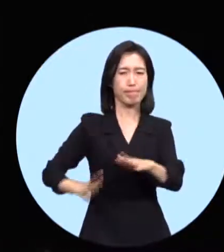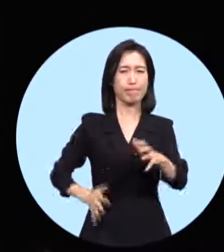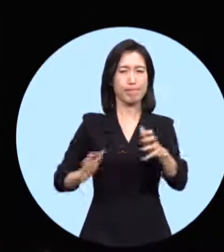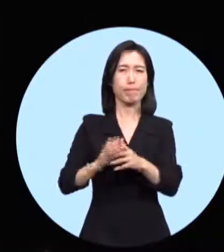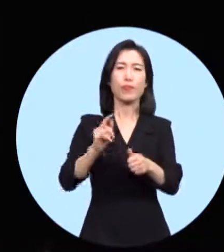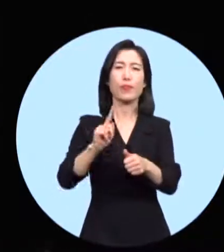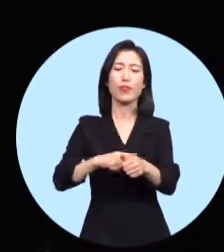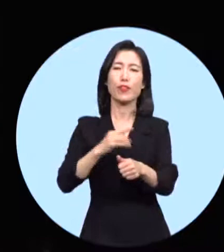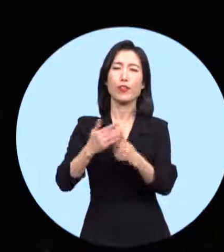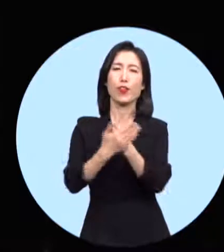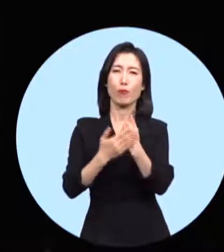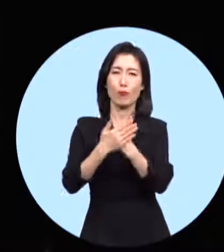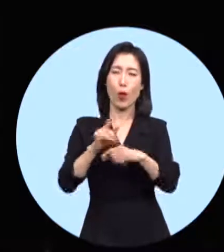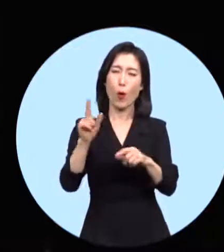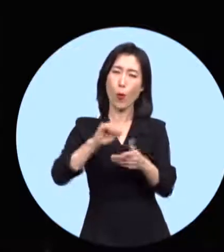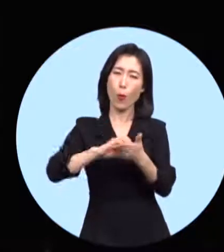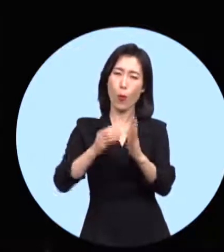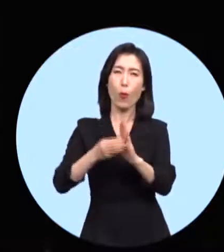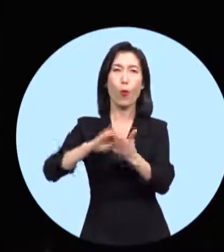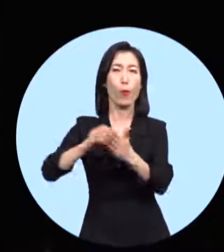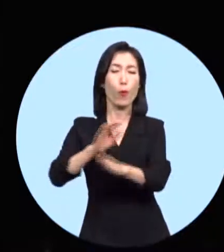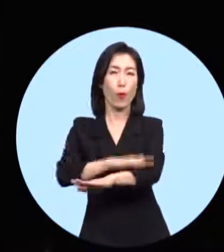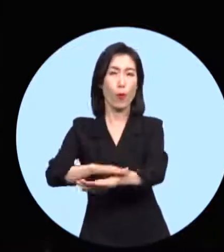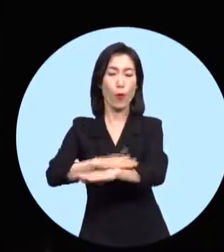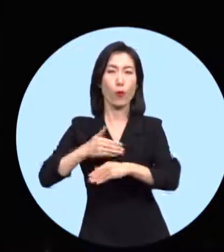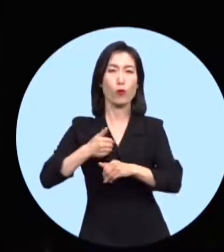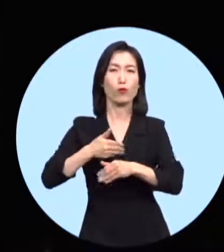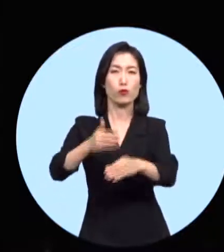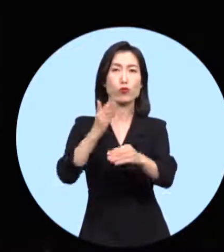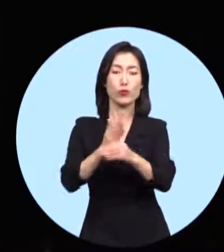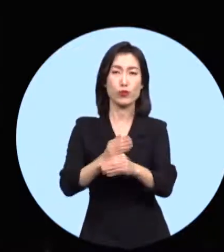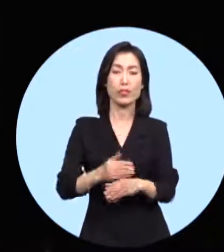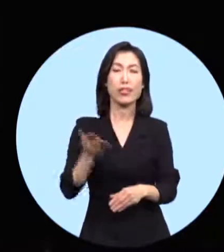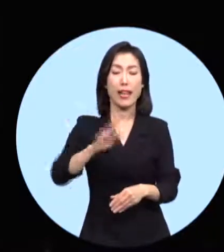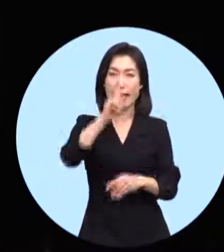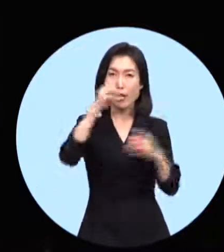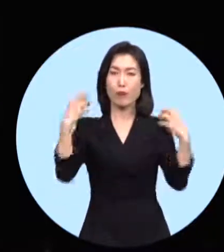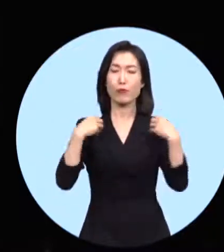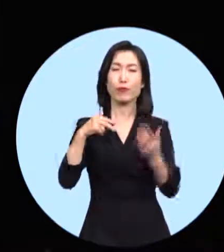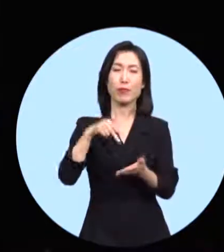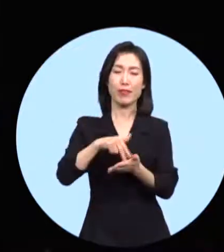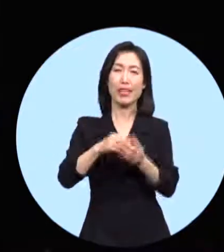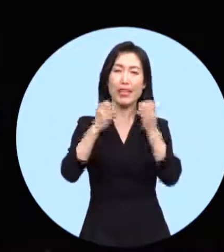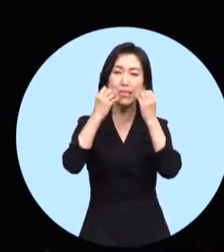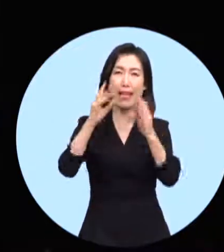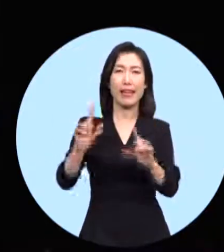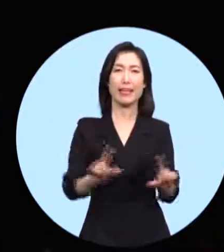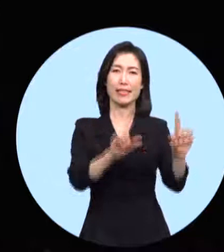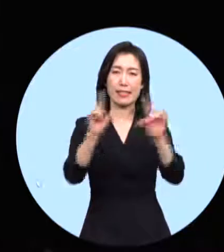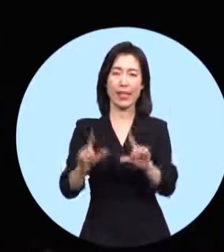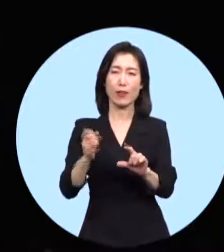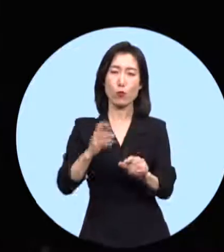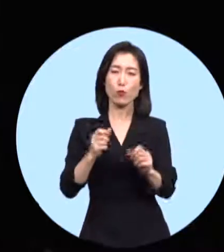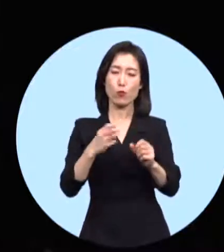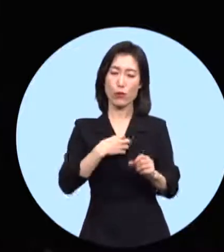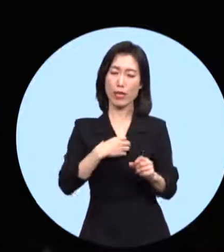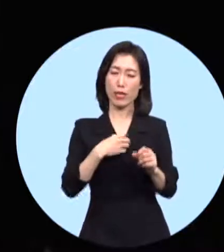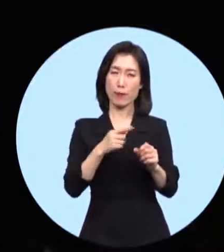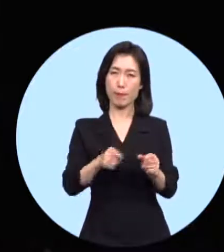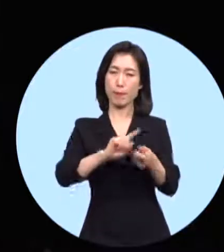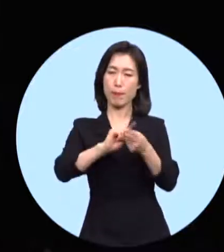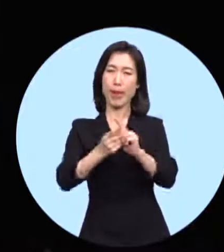정도 극복해가고 있습니다. 정부는 K-뉴딜 전략을 통해 위기를 기회로 바꾸기